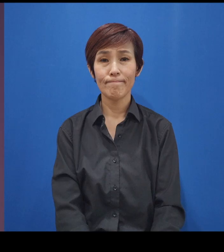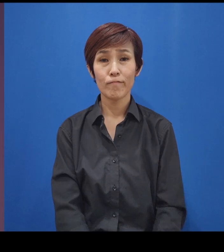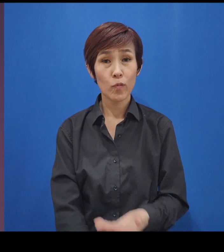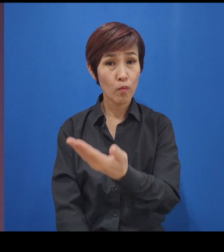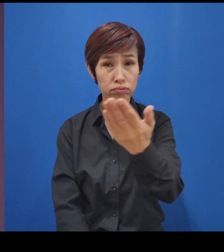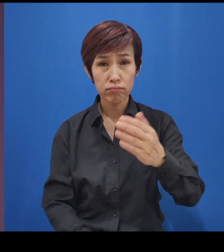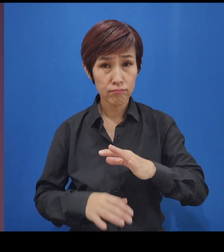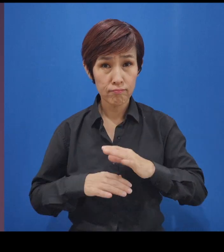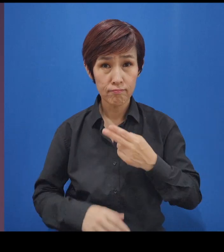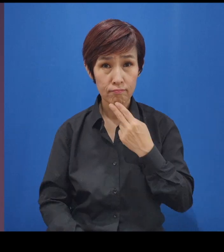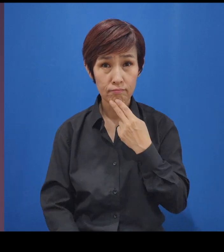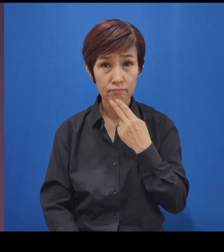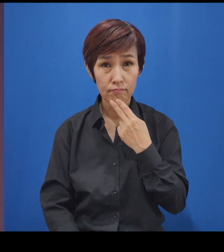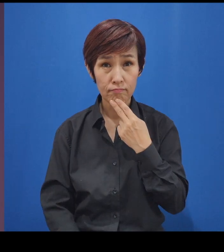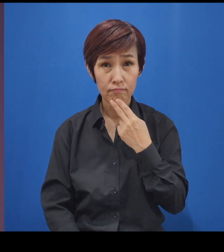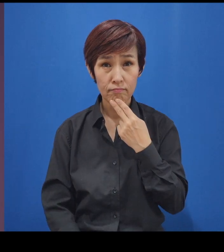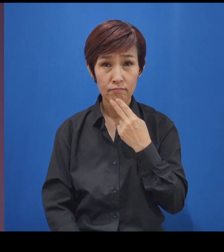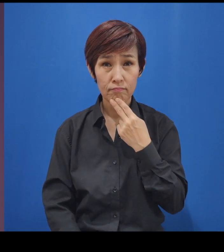여러분은 안 두려우세요?